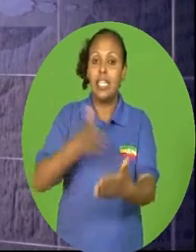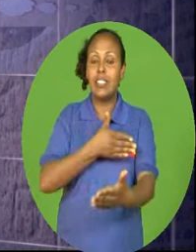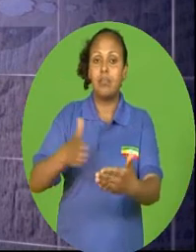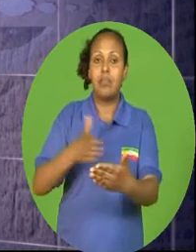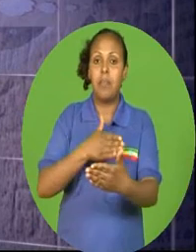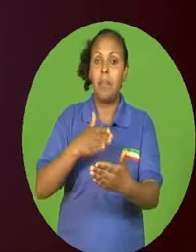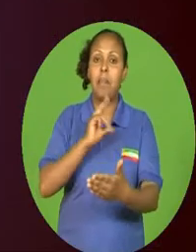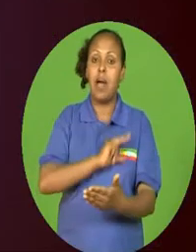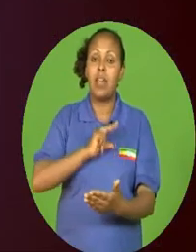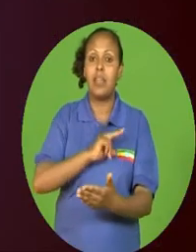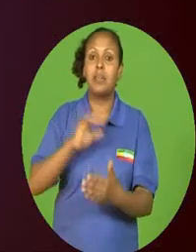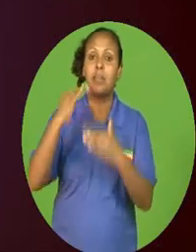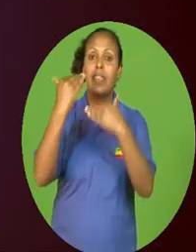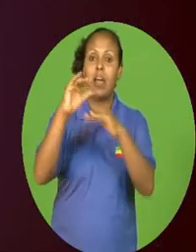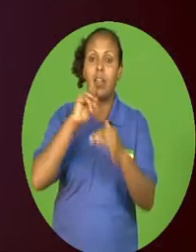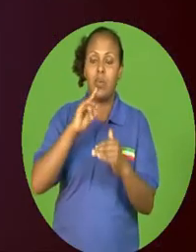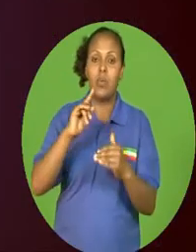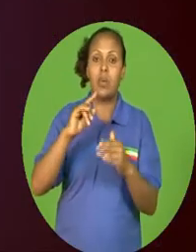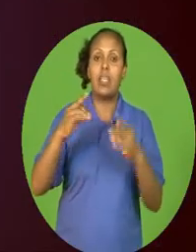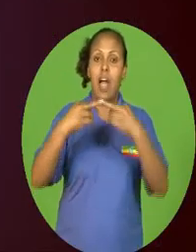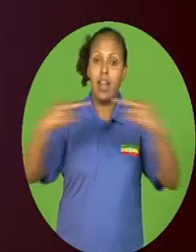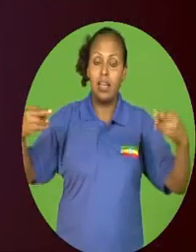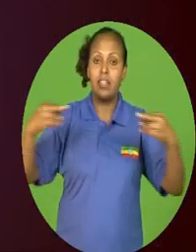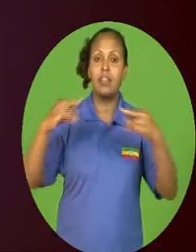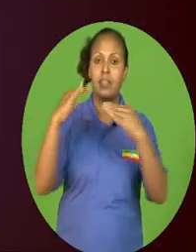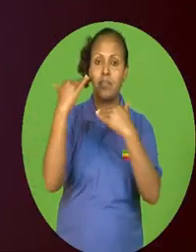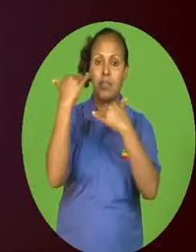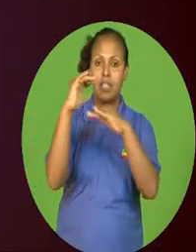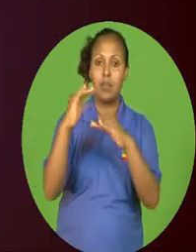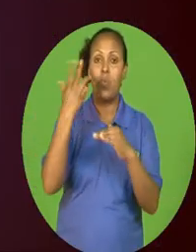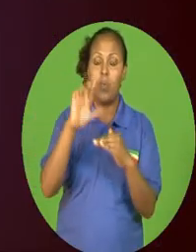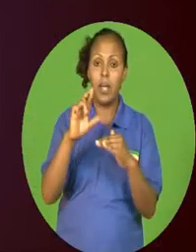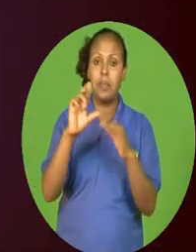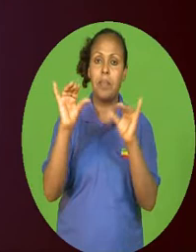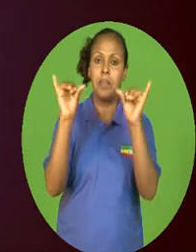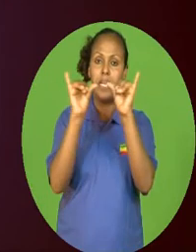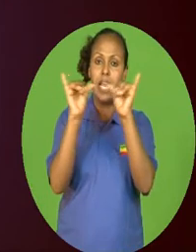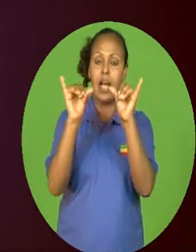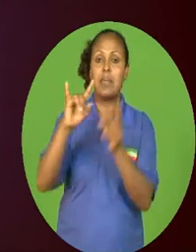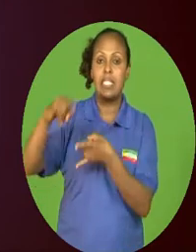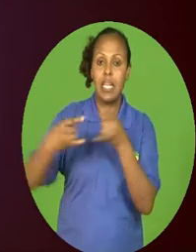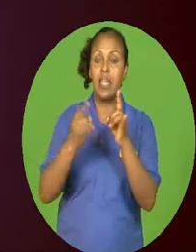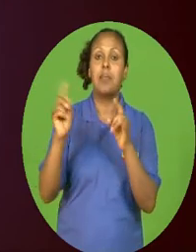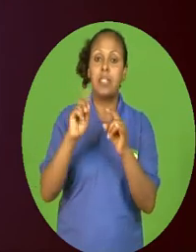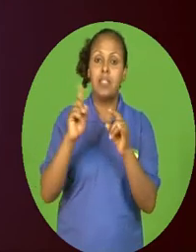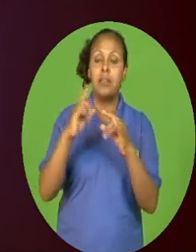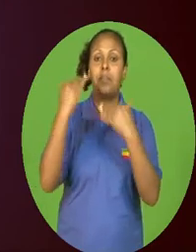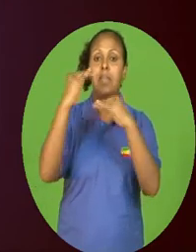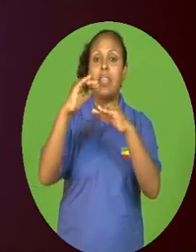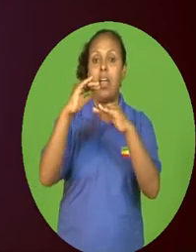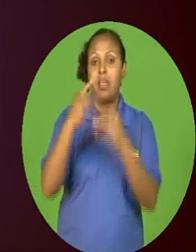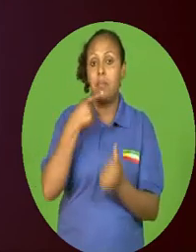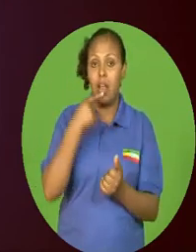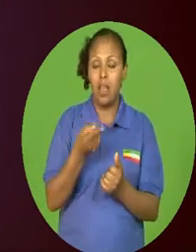ባህሪ ምጣኔ ነው። በግጥም ውስጥ የሐረግን ቀለም የምንመጥንበት ወይም የምንለካበት ዘዴ